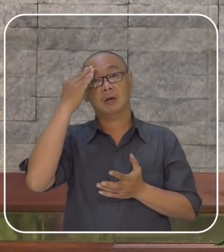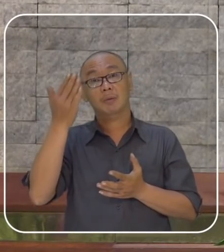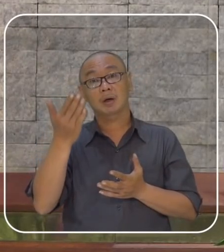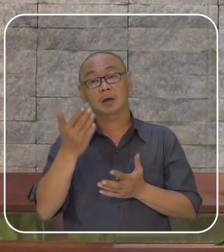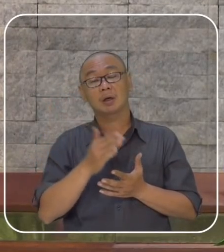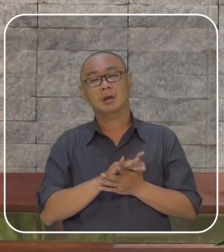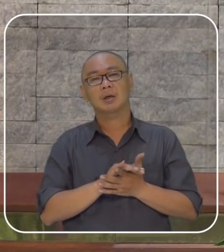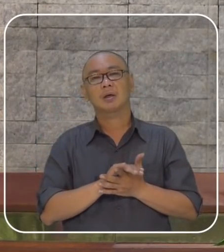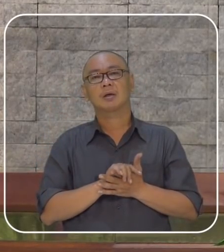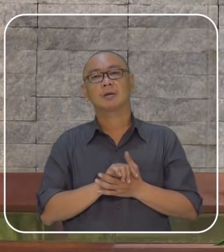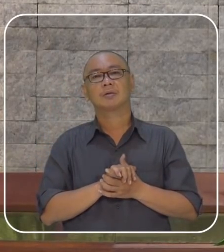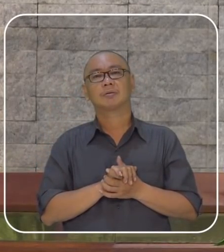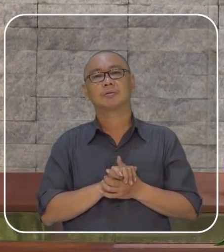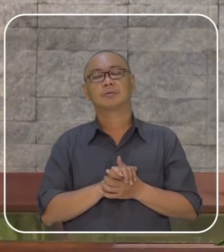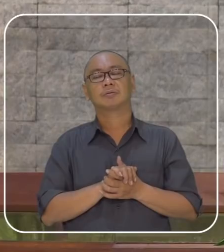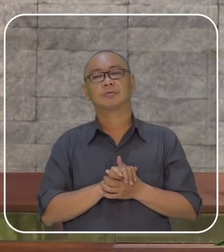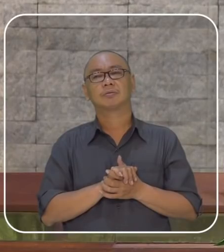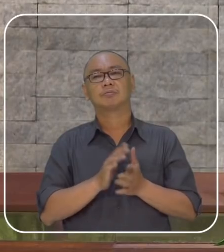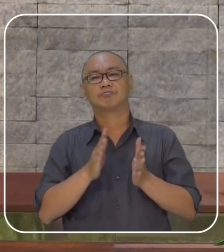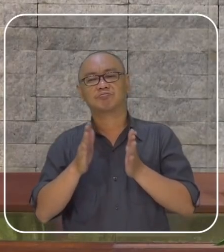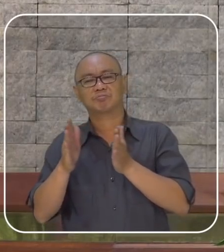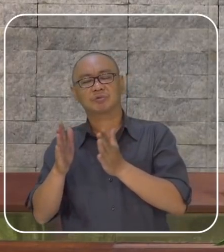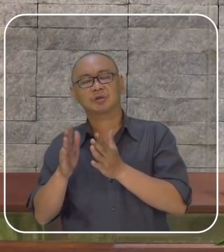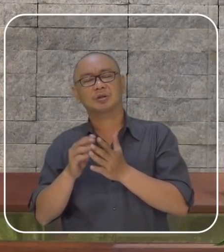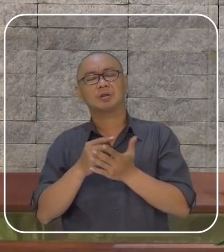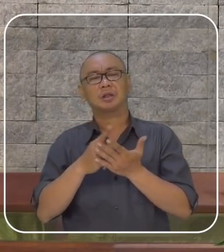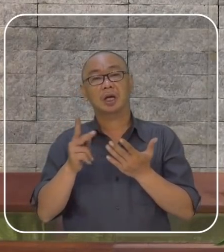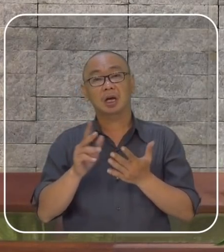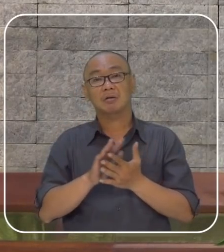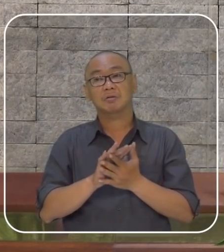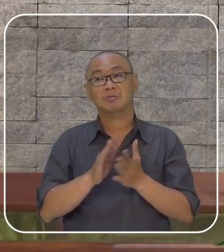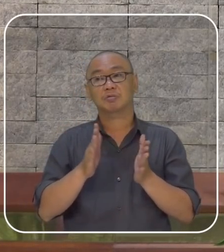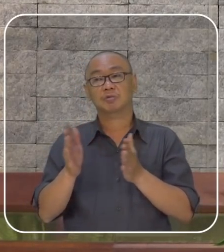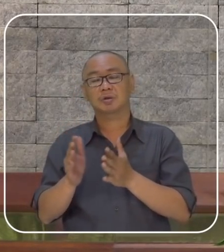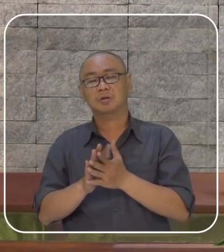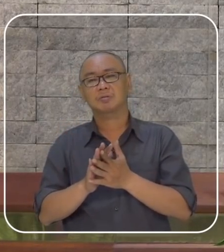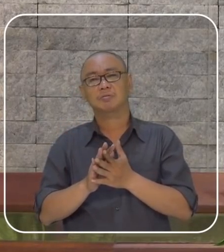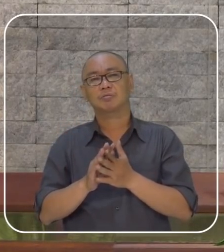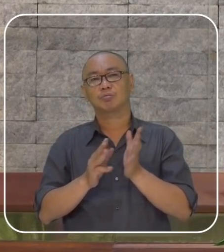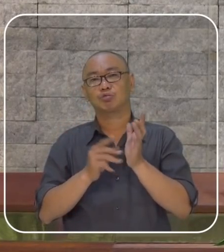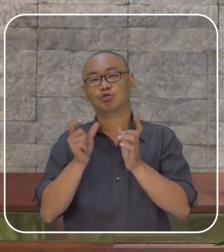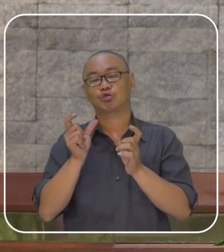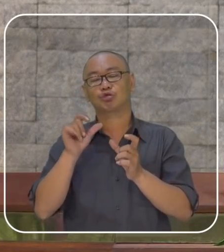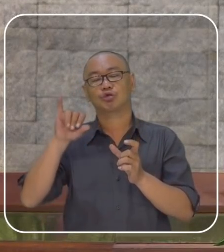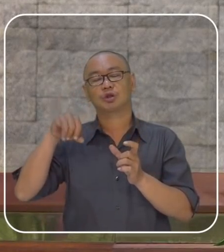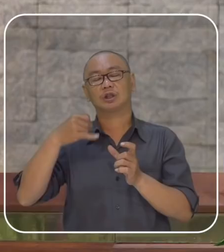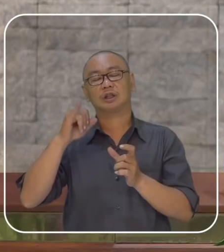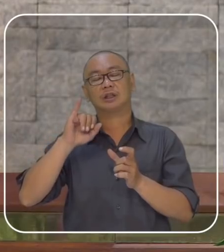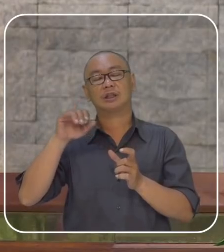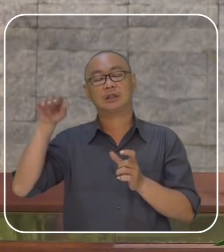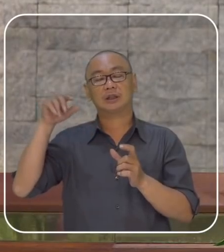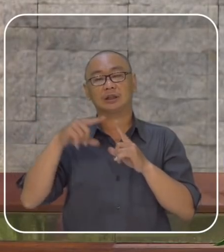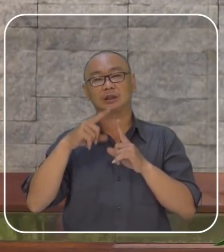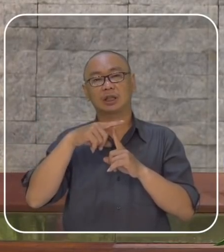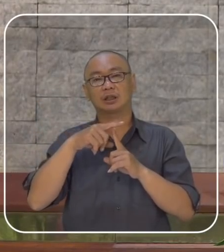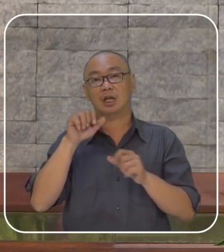kenapa ketika kemudian tanda-tanda atau mujizat yang dilakukan selama beberapa hari di Yerusalem